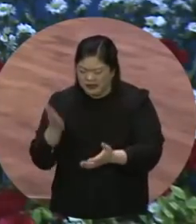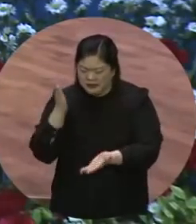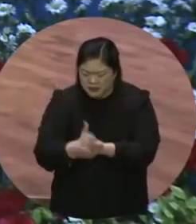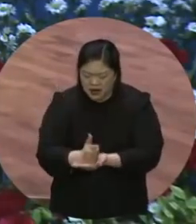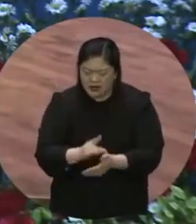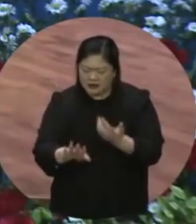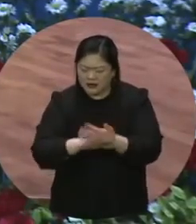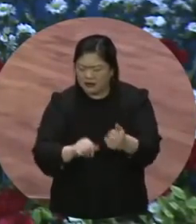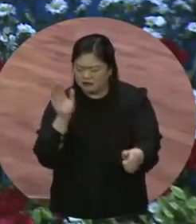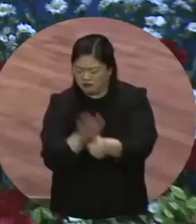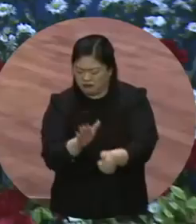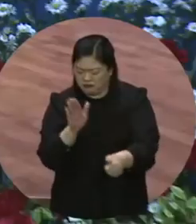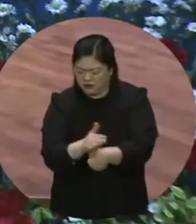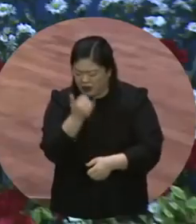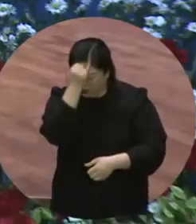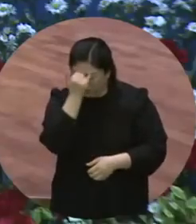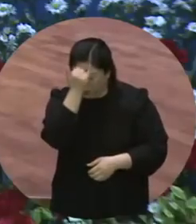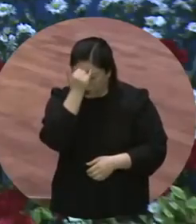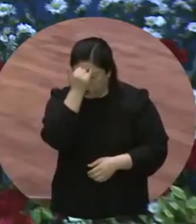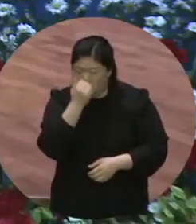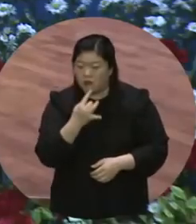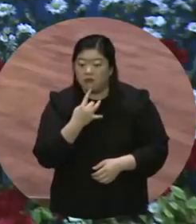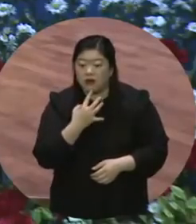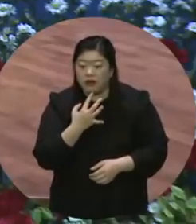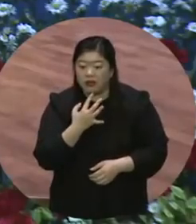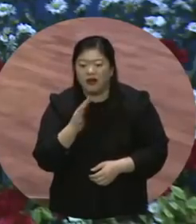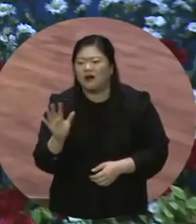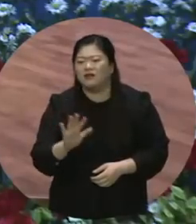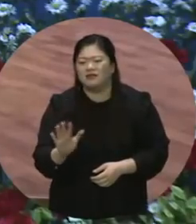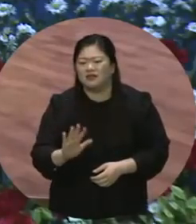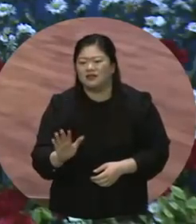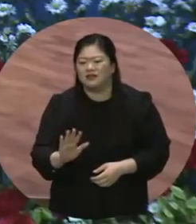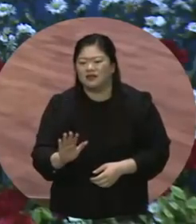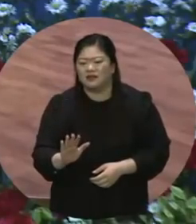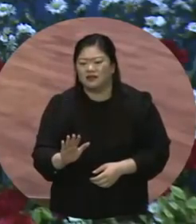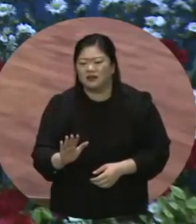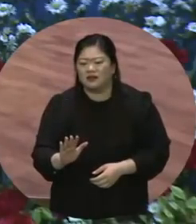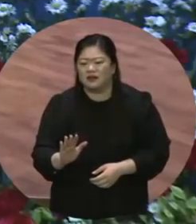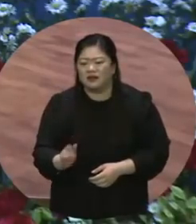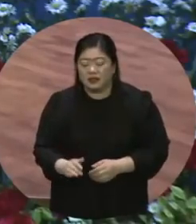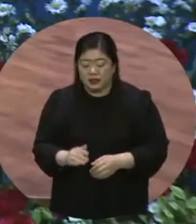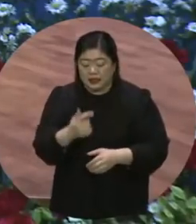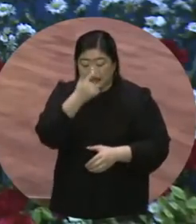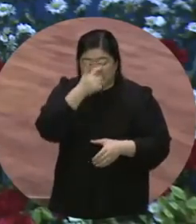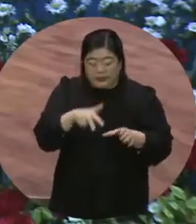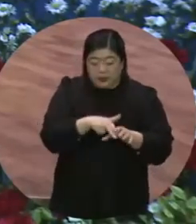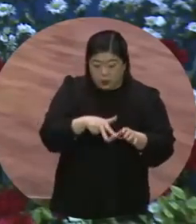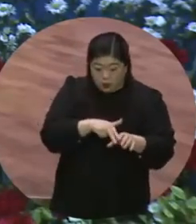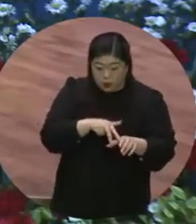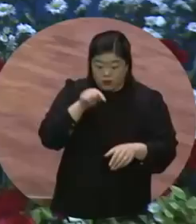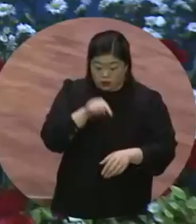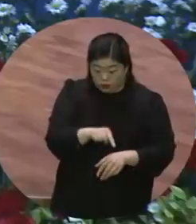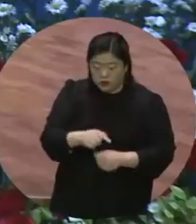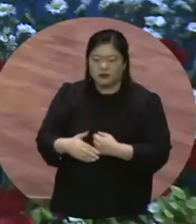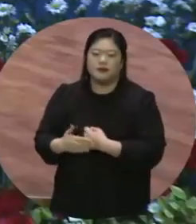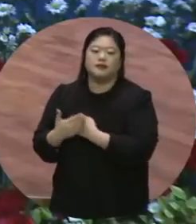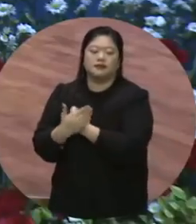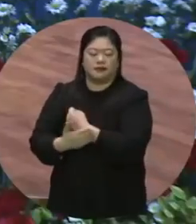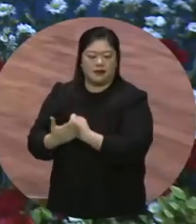그런 말이 아니다. 그런 수준 아니다. 은혜의 십자가, 영광의 십자가.